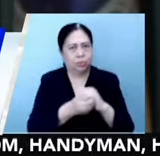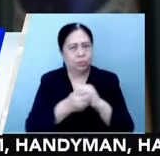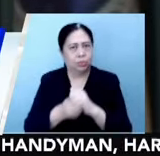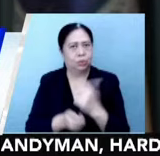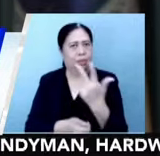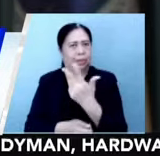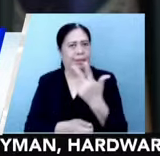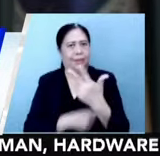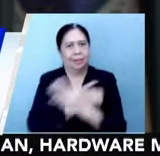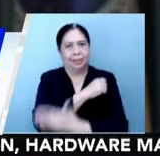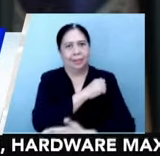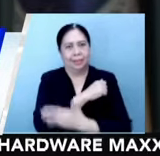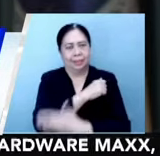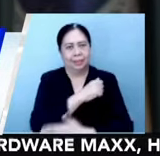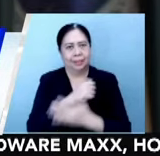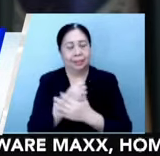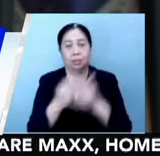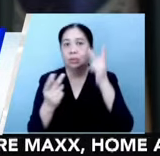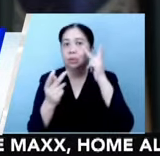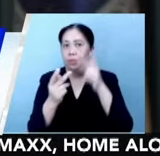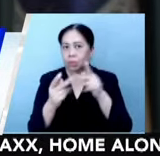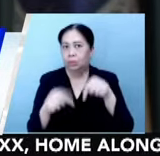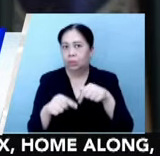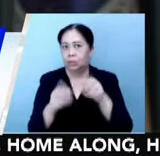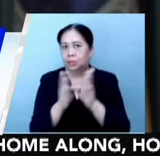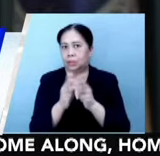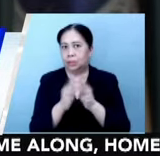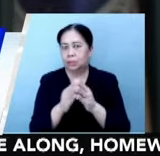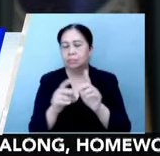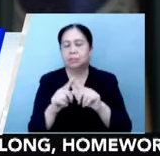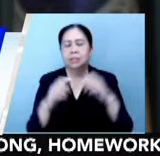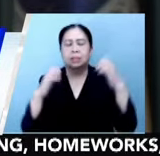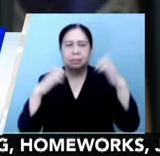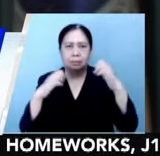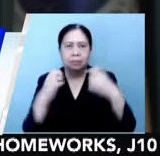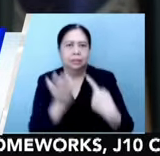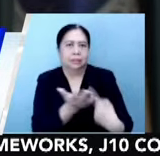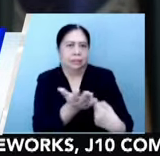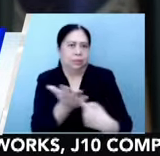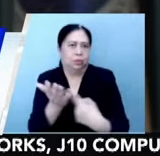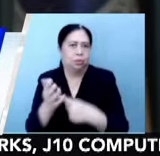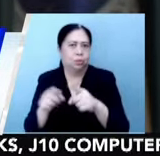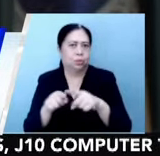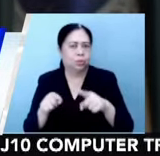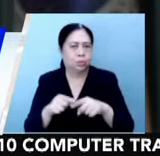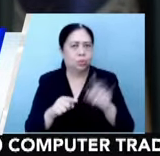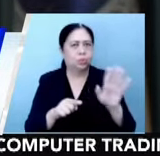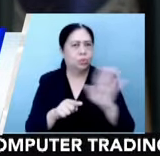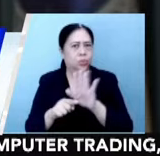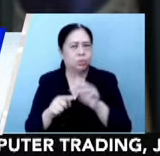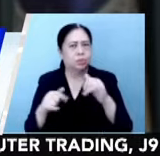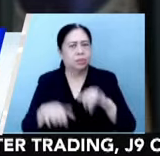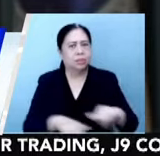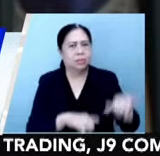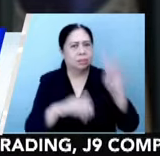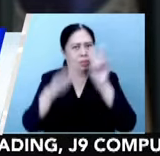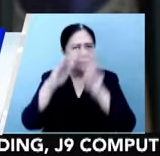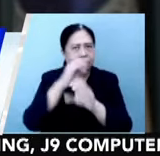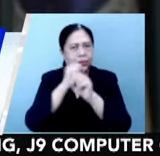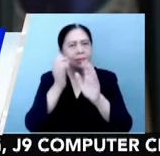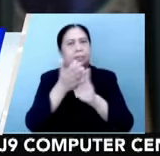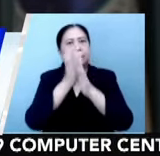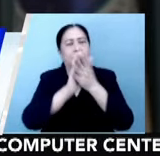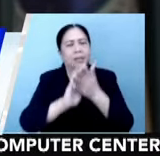bansa ang layo ng summit, kundi inaasahan ding matatalakay dito ang kanilang common vision para sa mapayapang